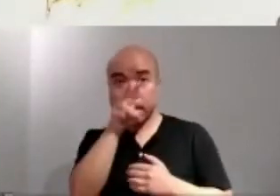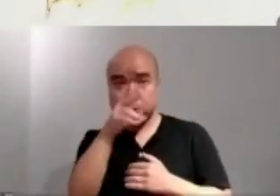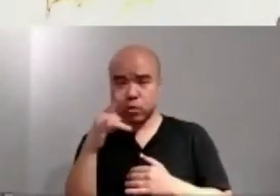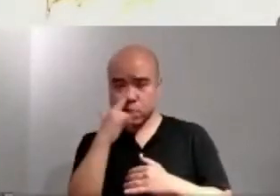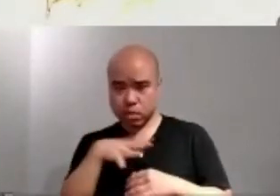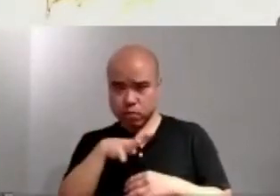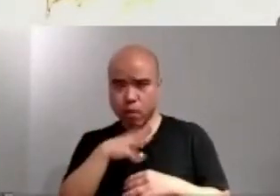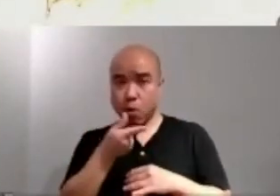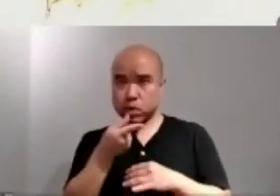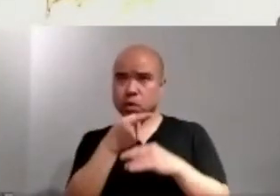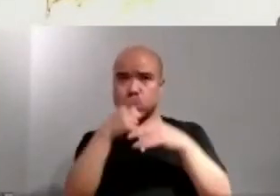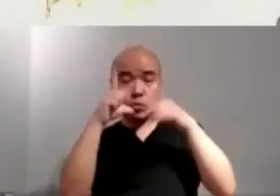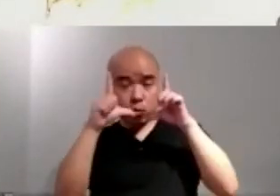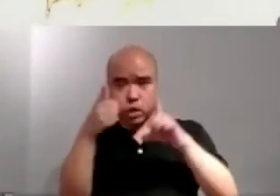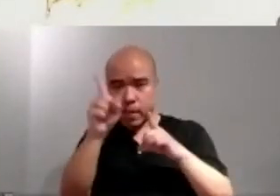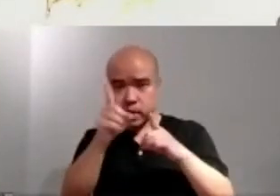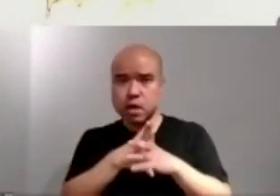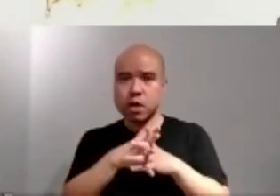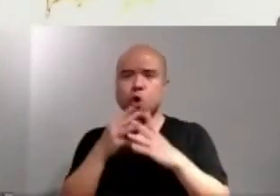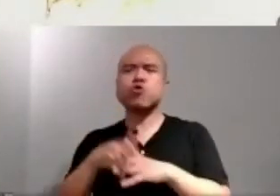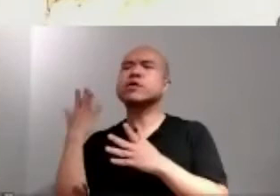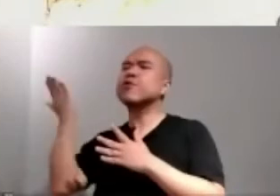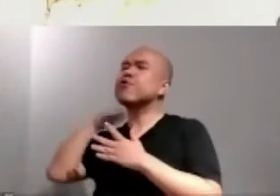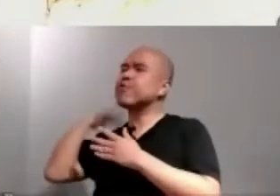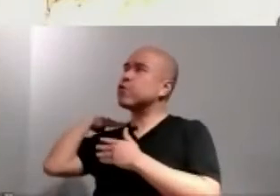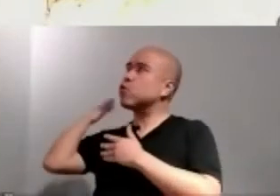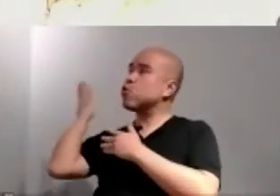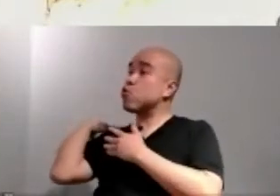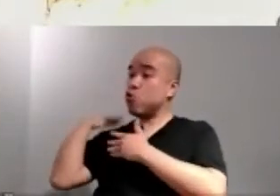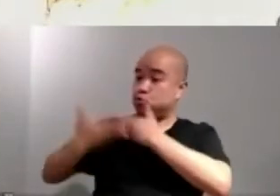成全之中，點樣繼續創造實踐理想點？